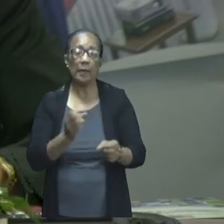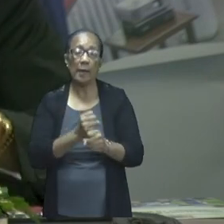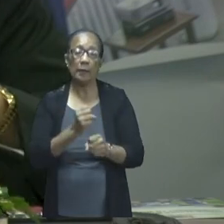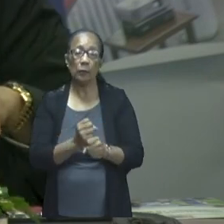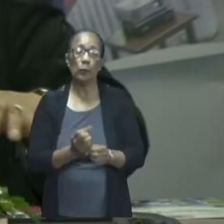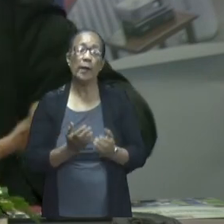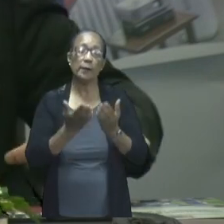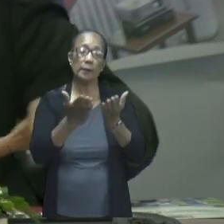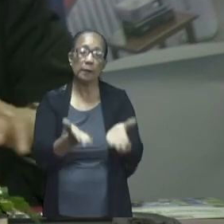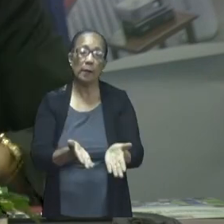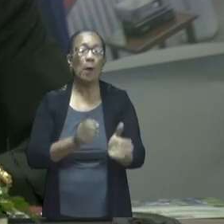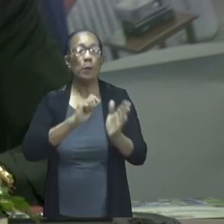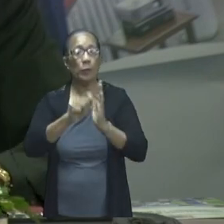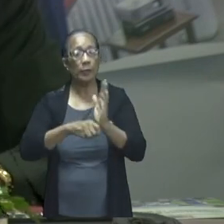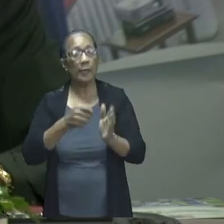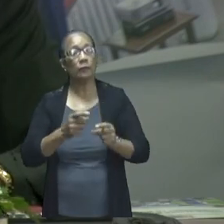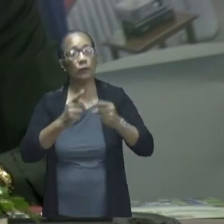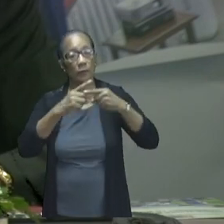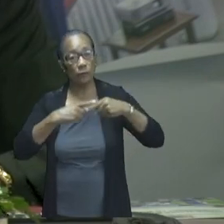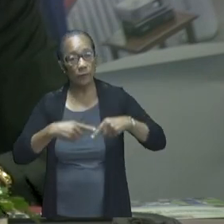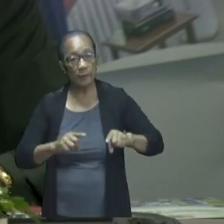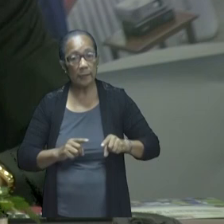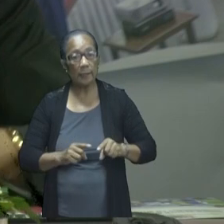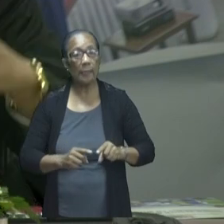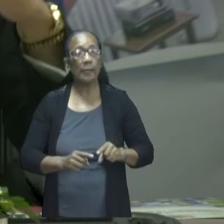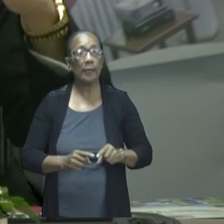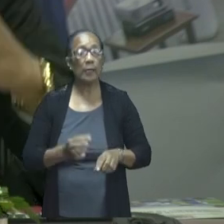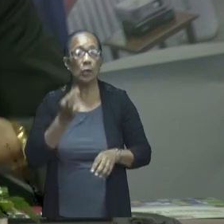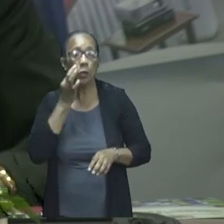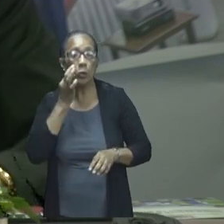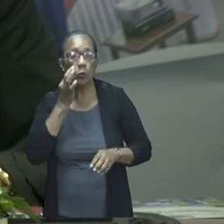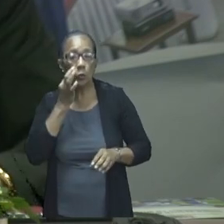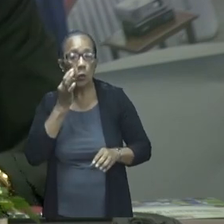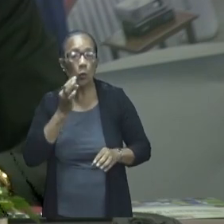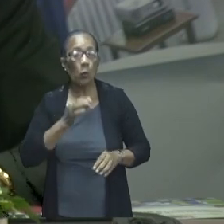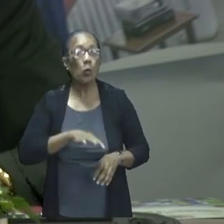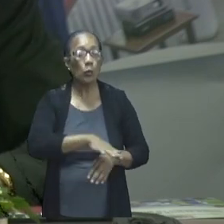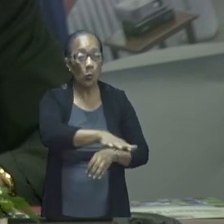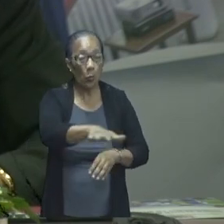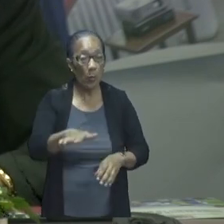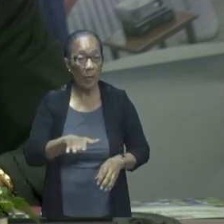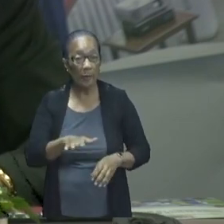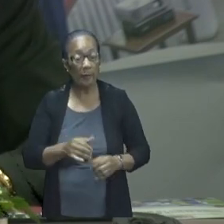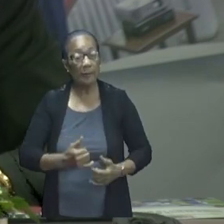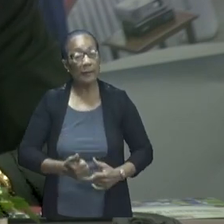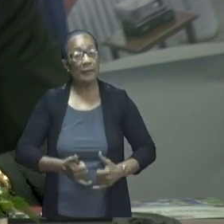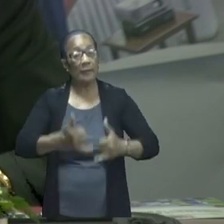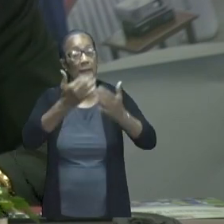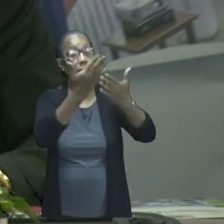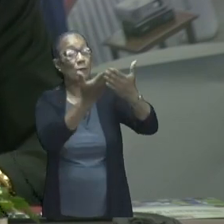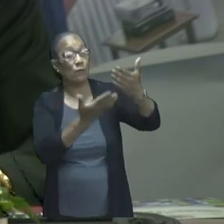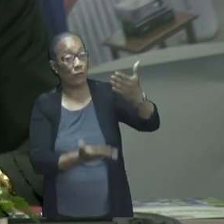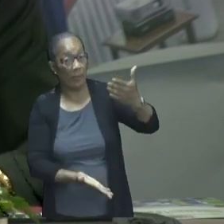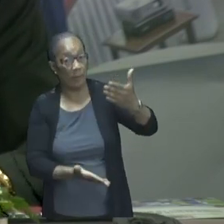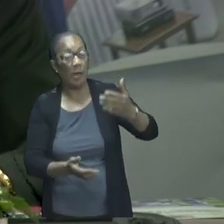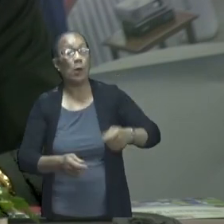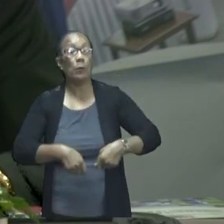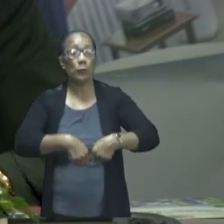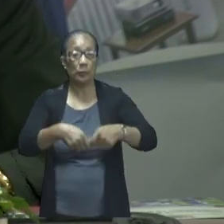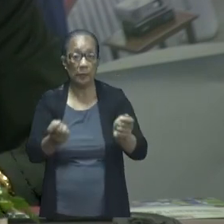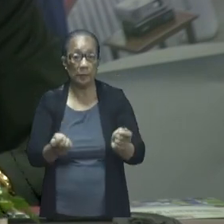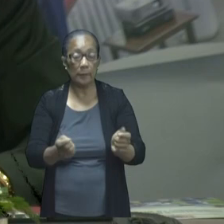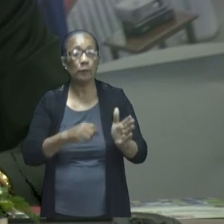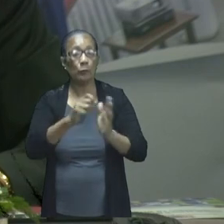projecten voor de ook verschillende wonen weken herzele lees dat gaan warm mobiliserende projecten die allemaal dit jaar gaan uitvoeren